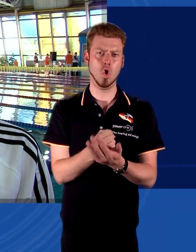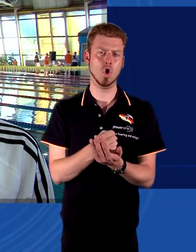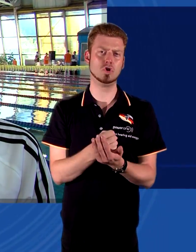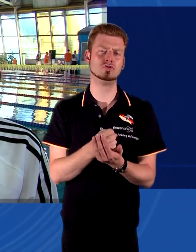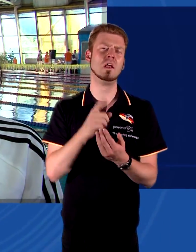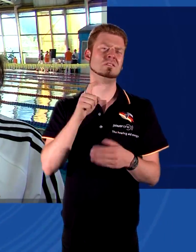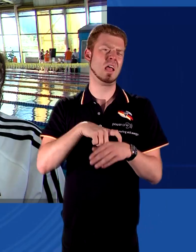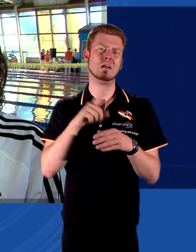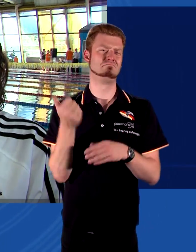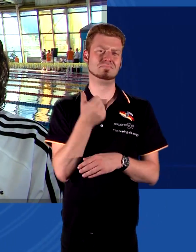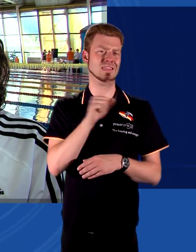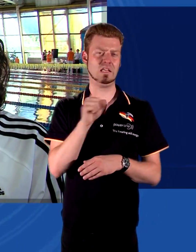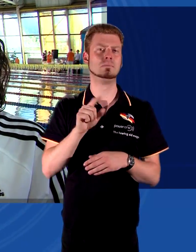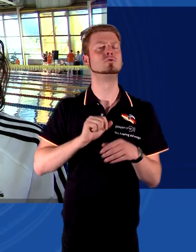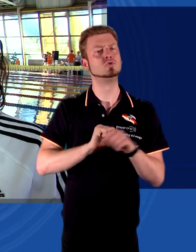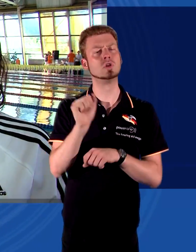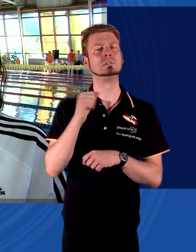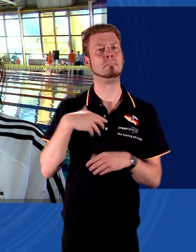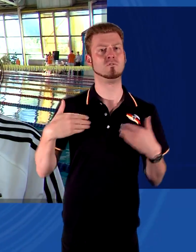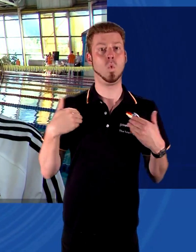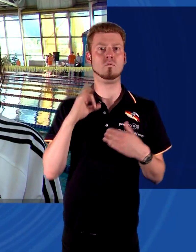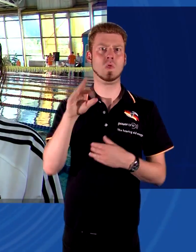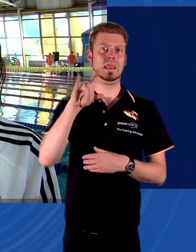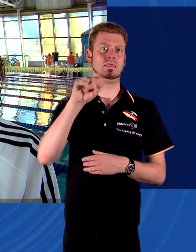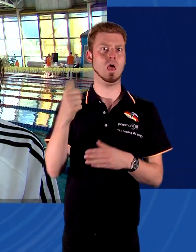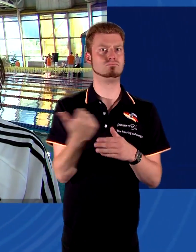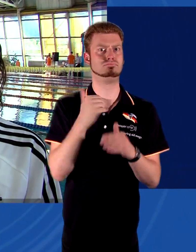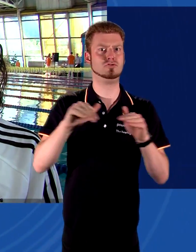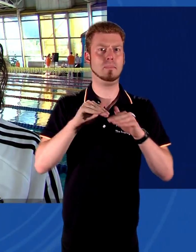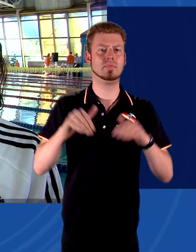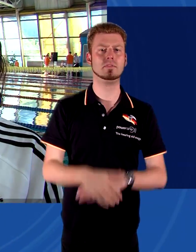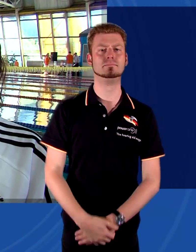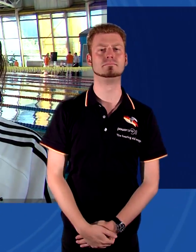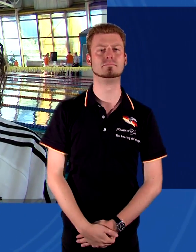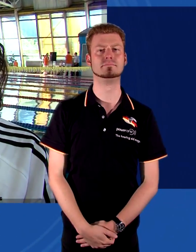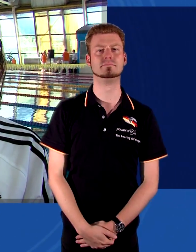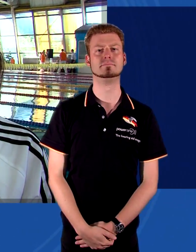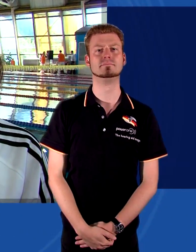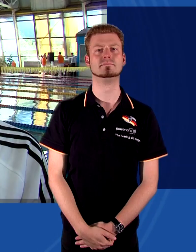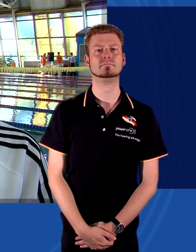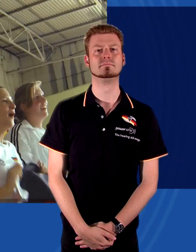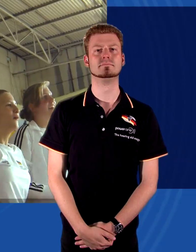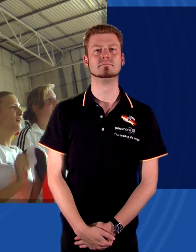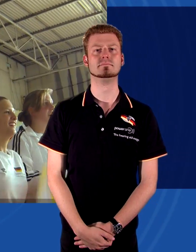ist auch, weil ich bin schon nicht zufrieden mit der Zeit, aber Linda ist schon ganz toll geschwommen.